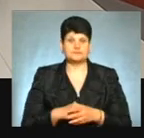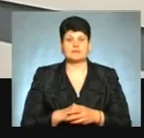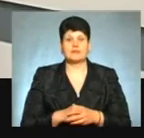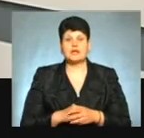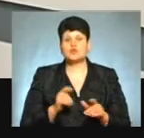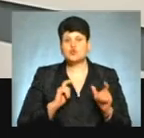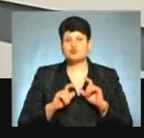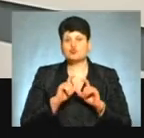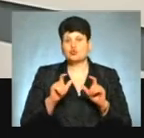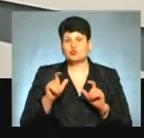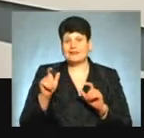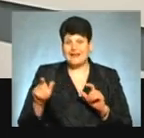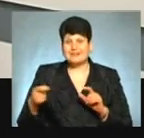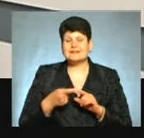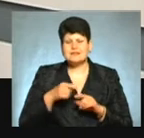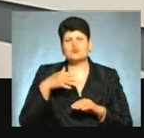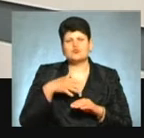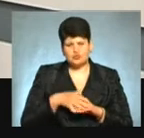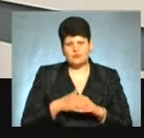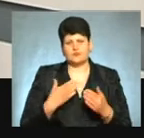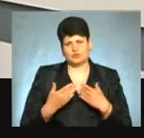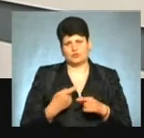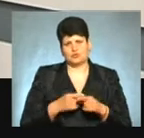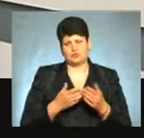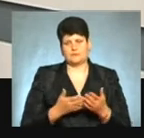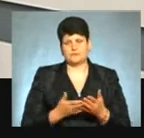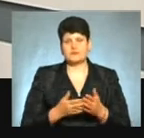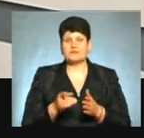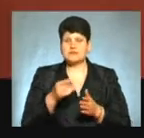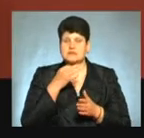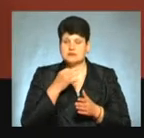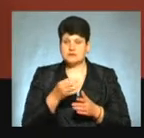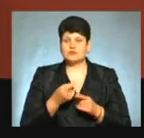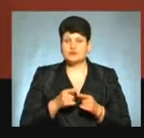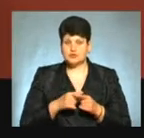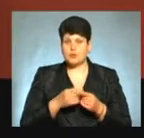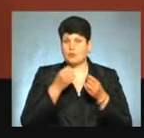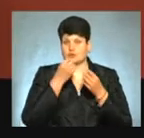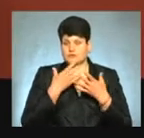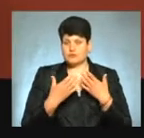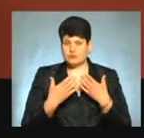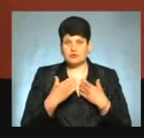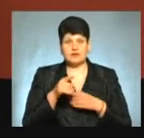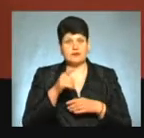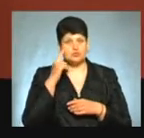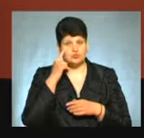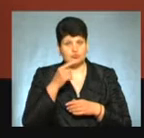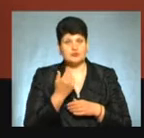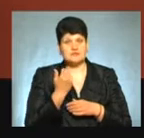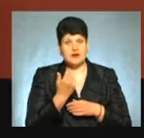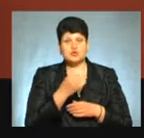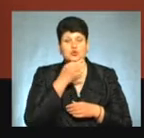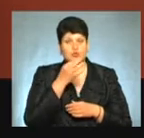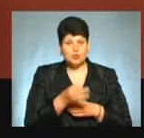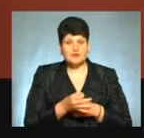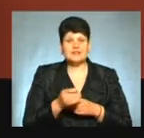Відповідно, студенти це розуміють і, відповідно, і ставляться до цього. От ви зазначили, що студенти до цього ставляться позитивно. От на вашу думку, чи з вашого